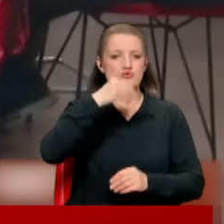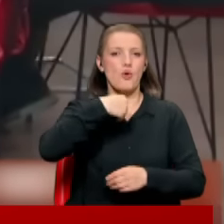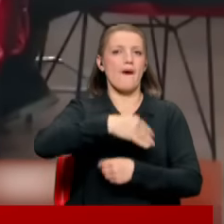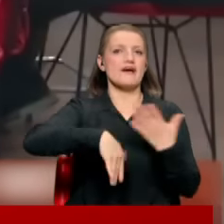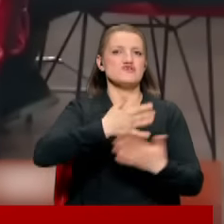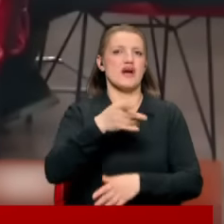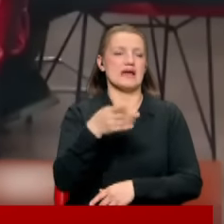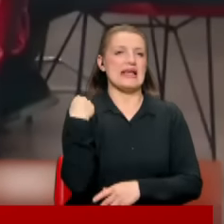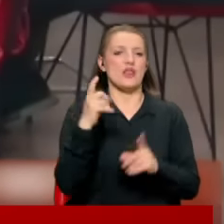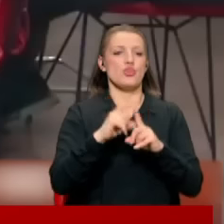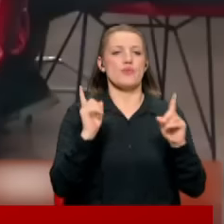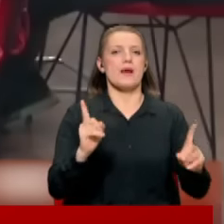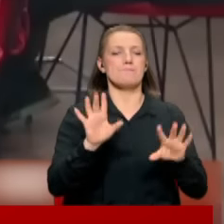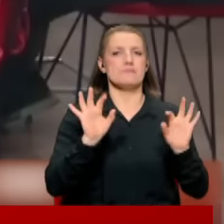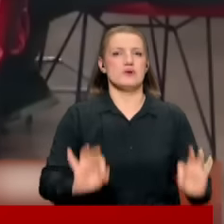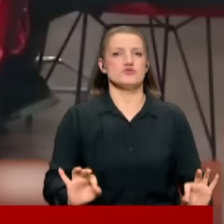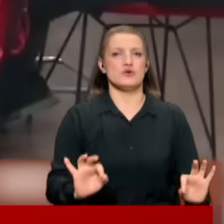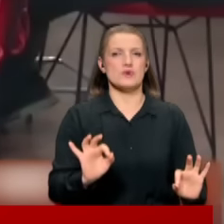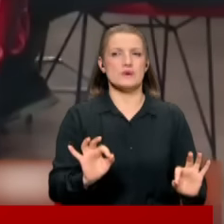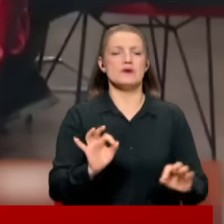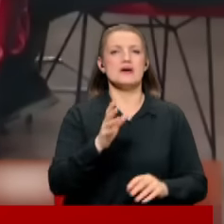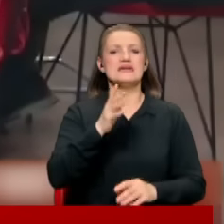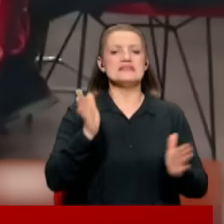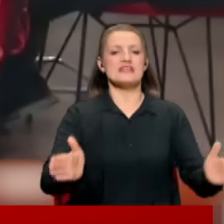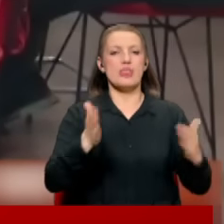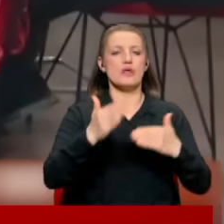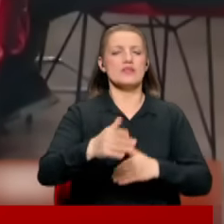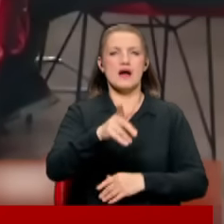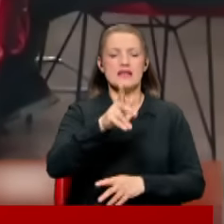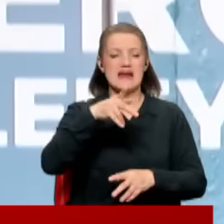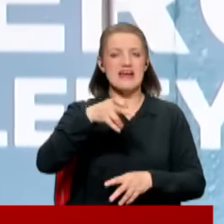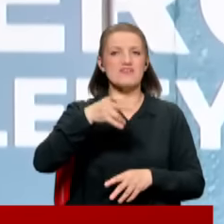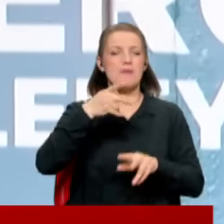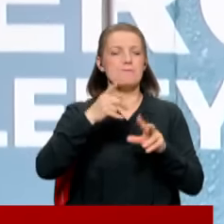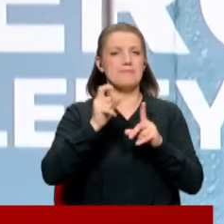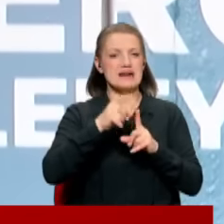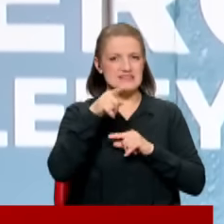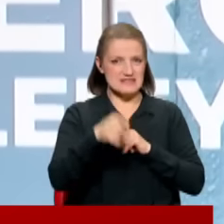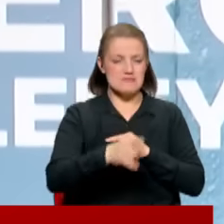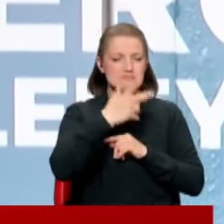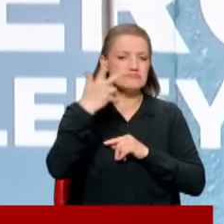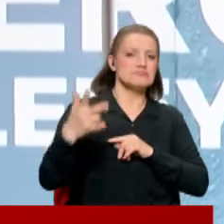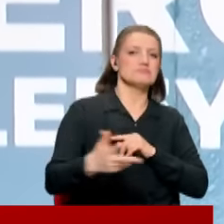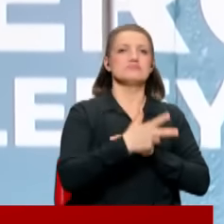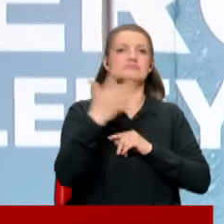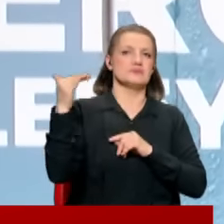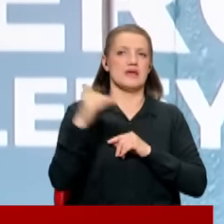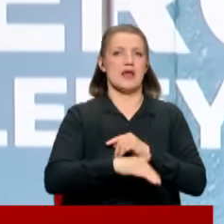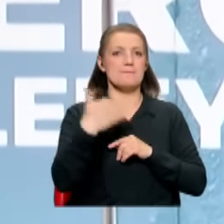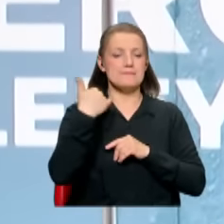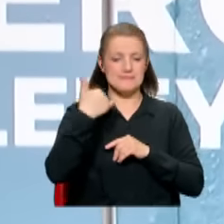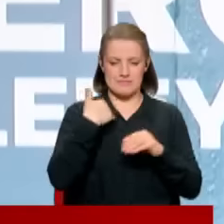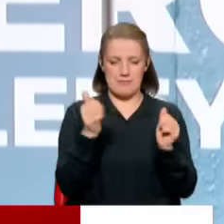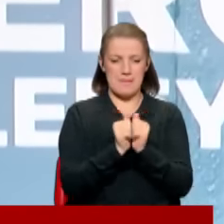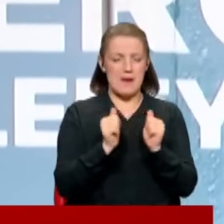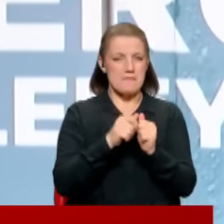başlıyor 31 Mart'ta. Buradan Yeniden Refah Partisi sandıklardan gümbür gümbür patlayarak çıkacak, göreceksiniz. Bizim gölgemizde yürüyüp bize çelme